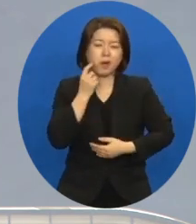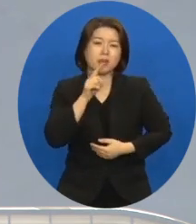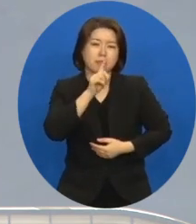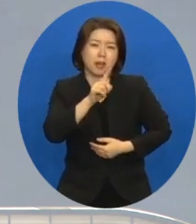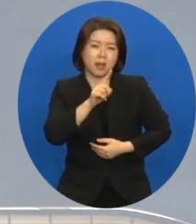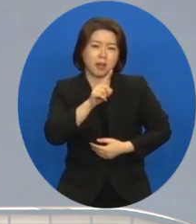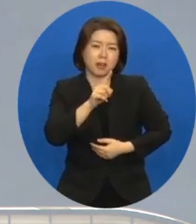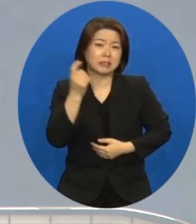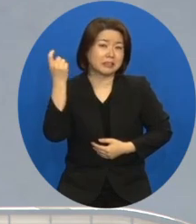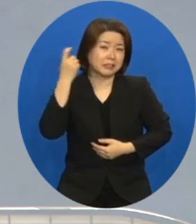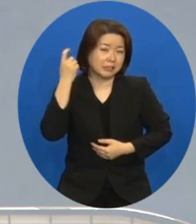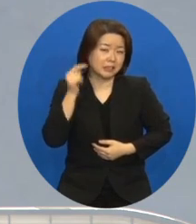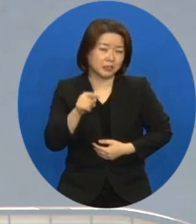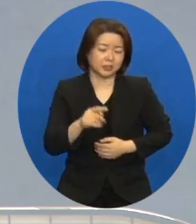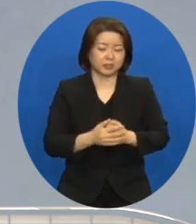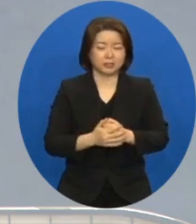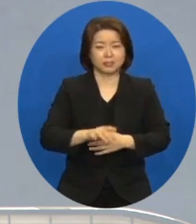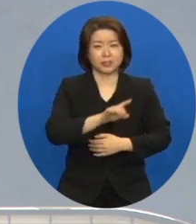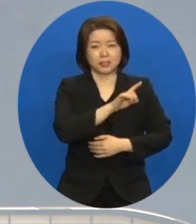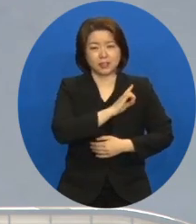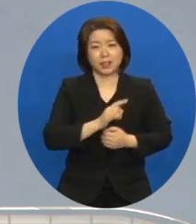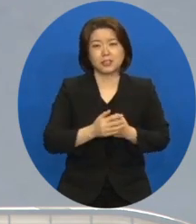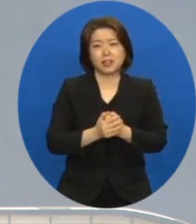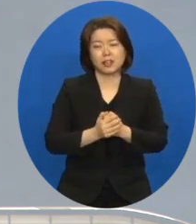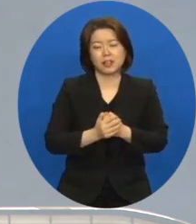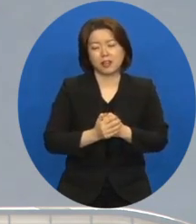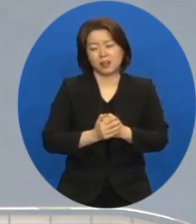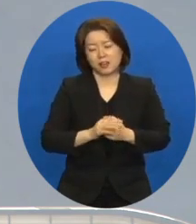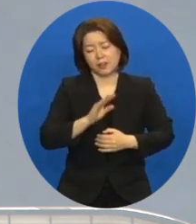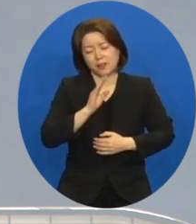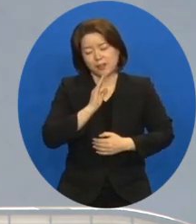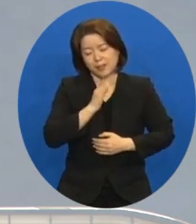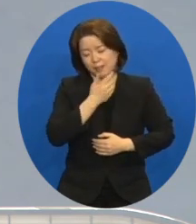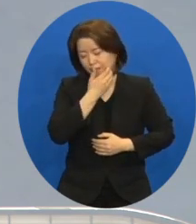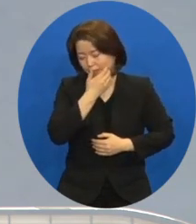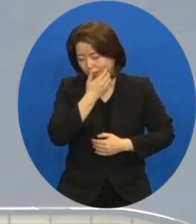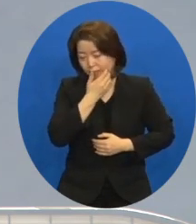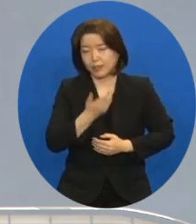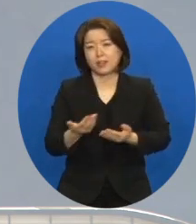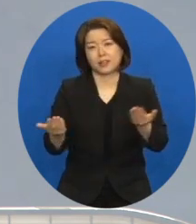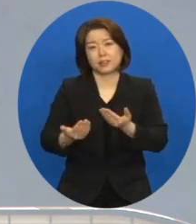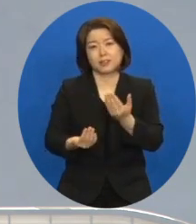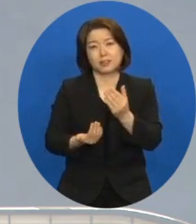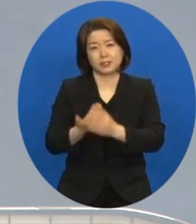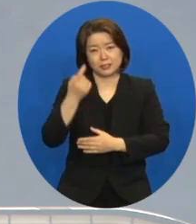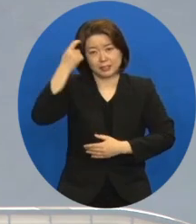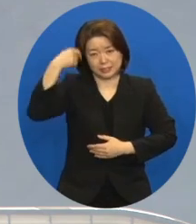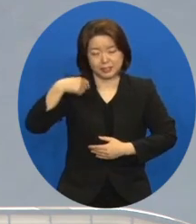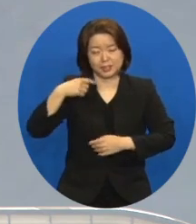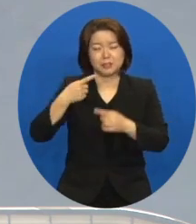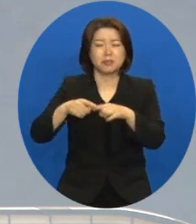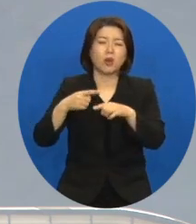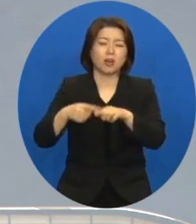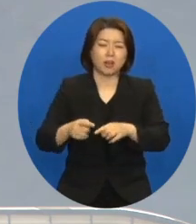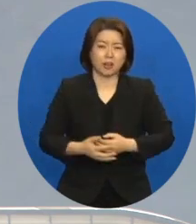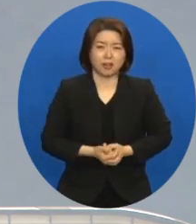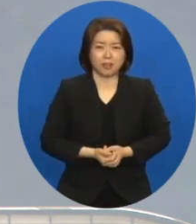말은 가장 사실 혐오감이 느껴지는 그 평가예요.